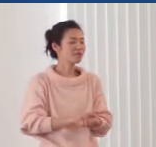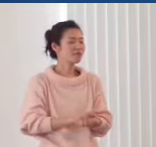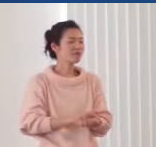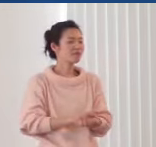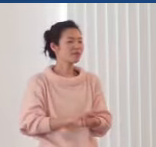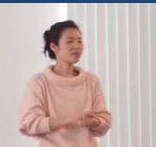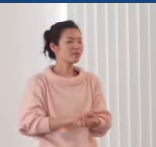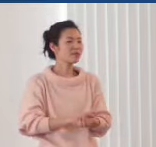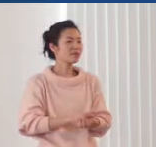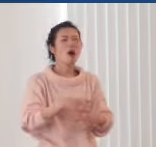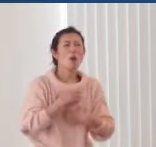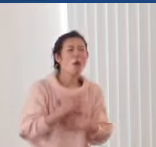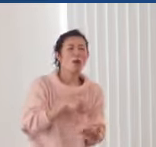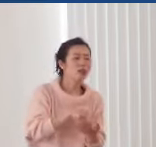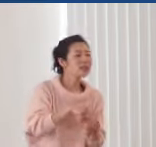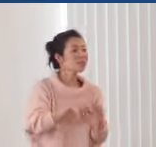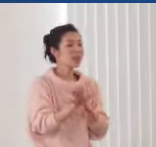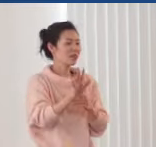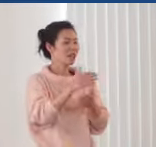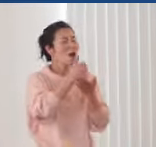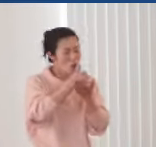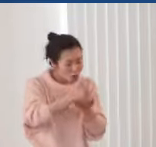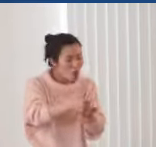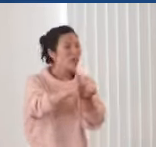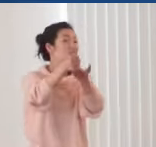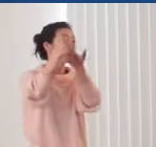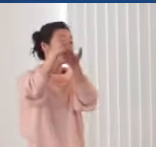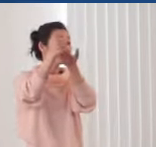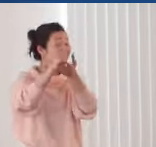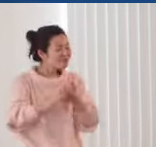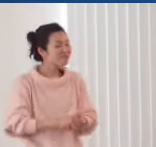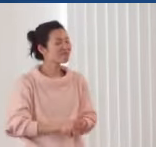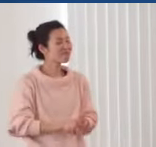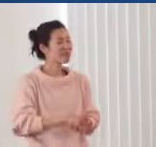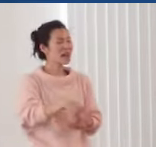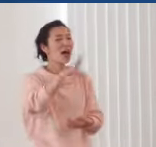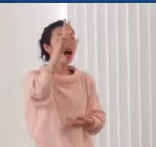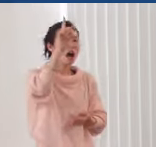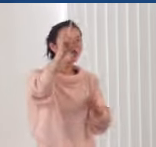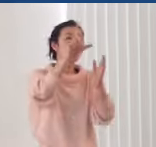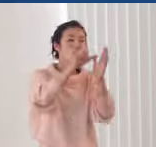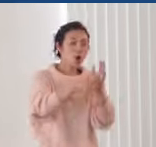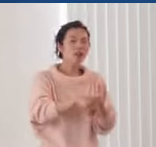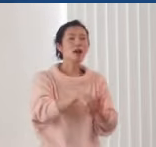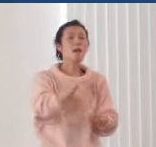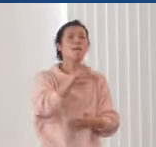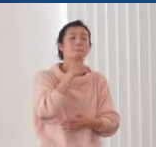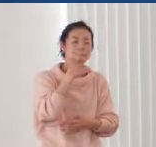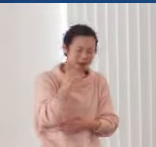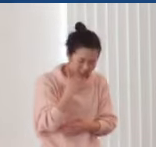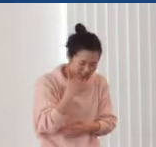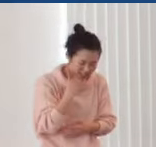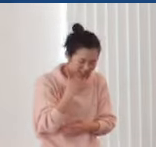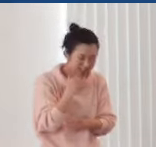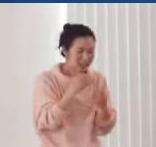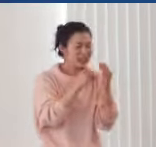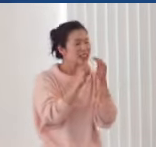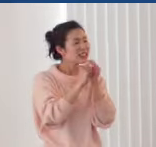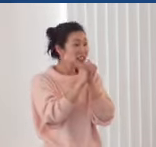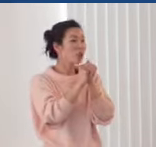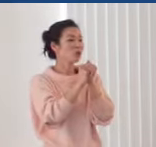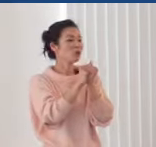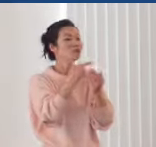に委ねて、そして神の時を待ち望んで神の時を祈るということです。